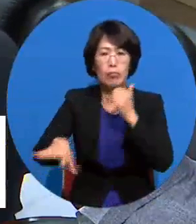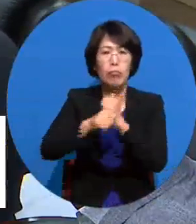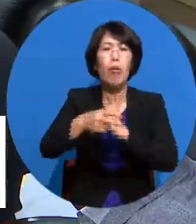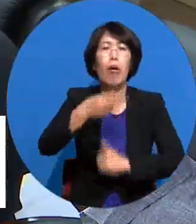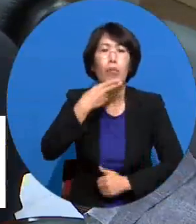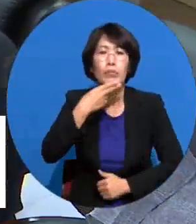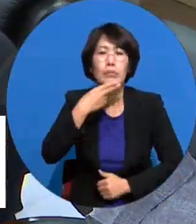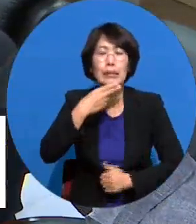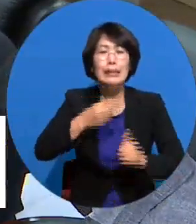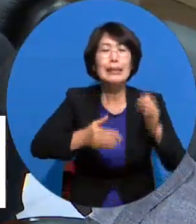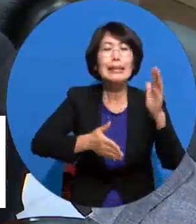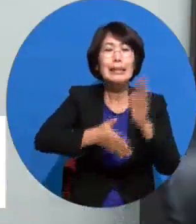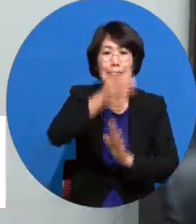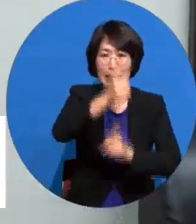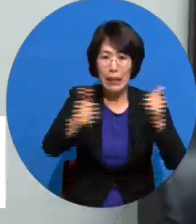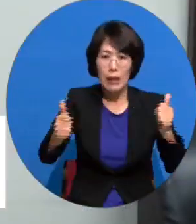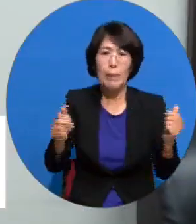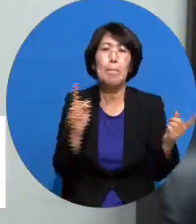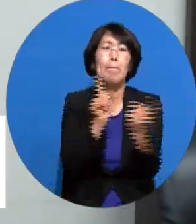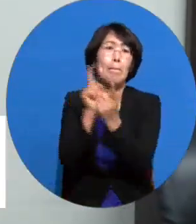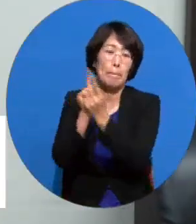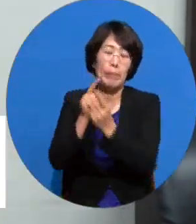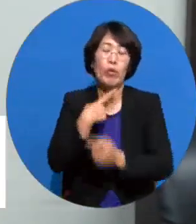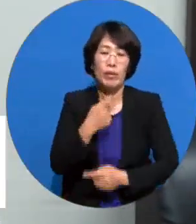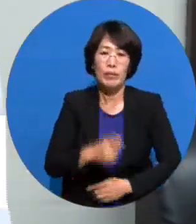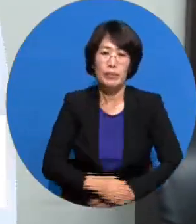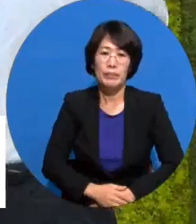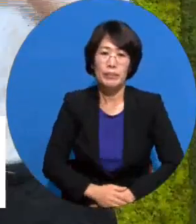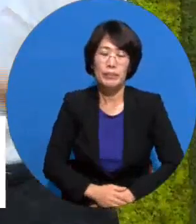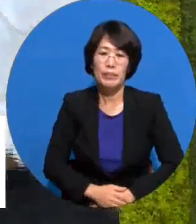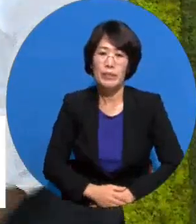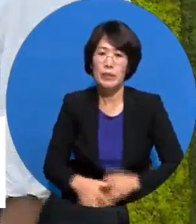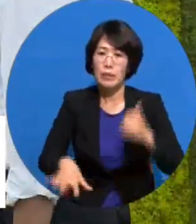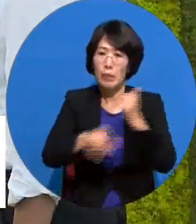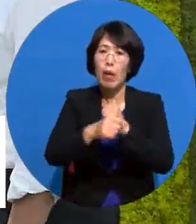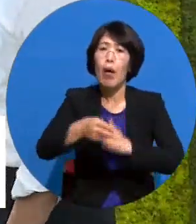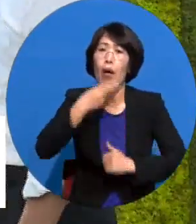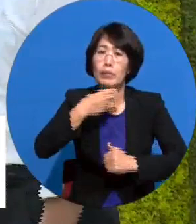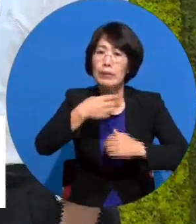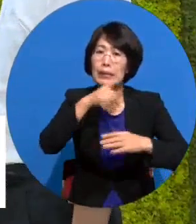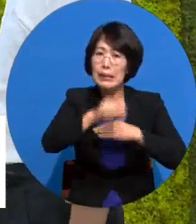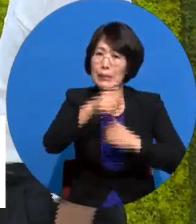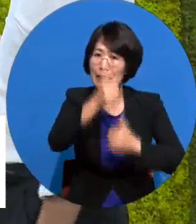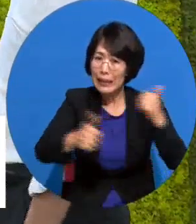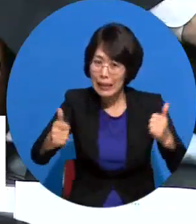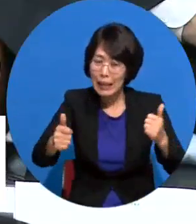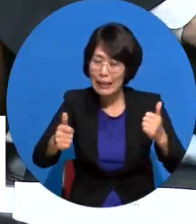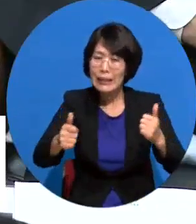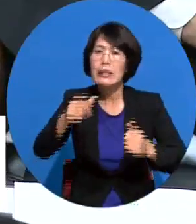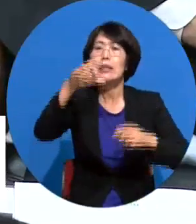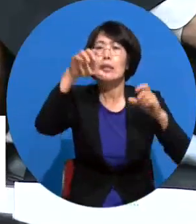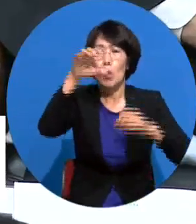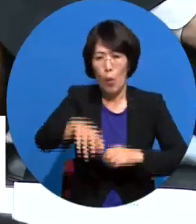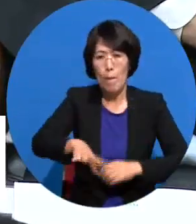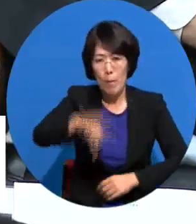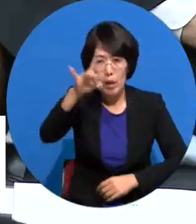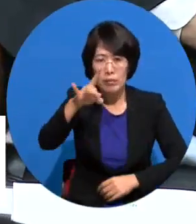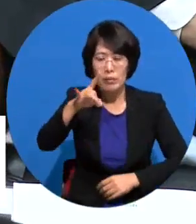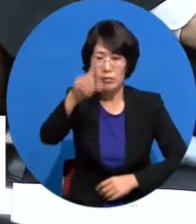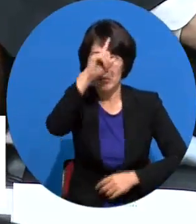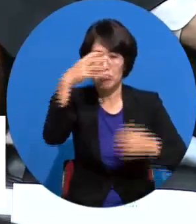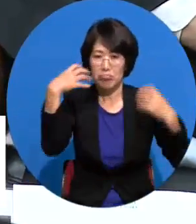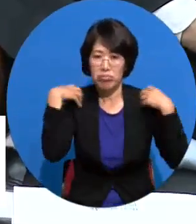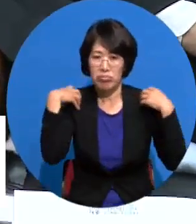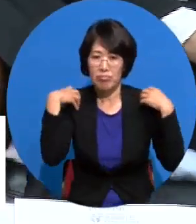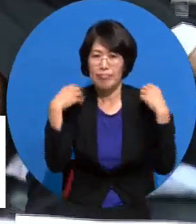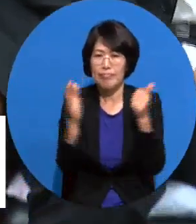노관규, 정윤화 시장 당선인을 차례로 만났습니다. 무소속 단체장을 배출한 지역부터 정부 여당이